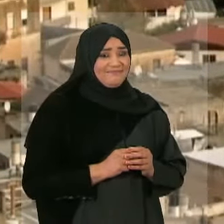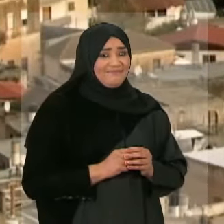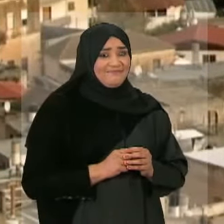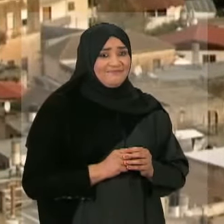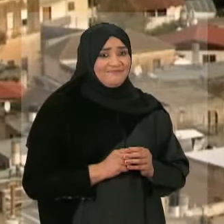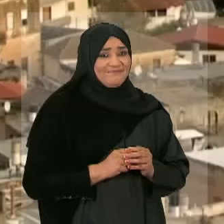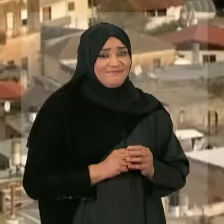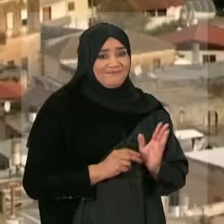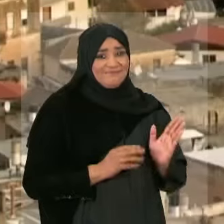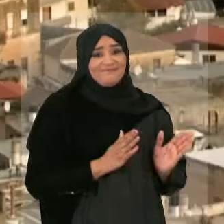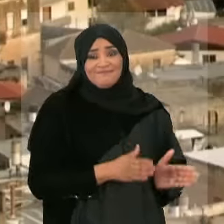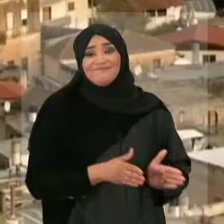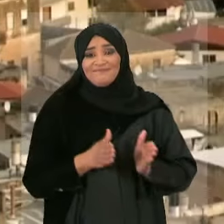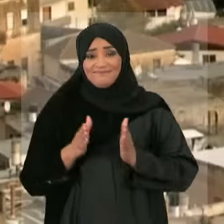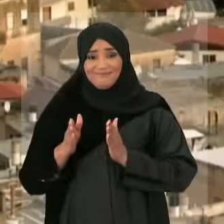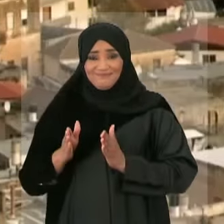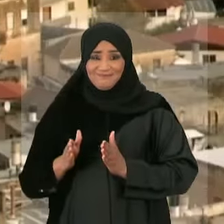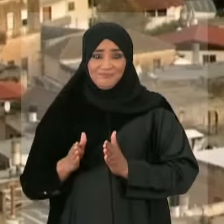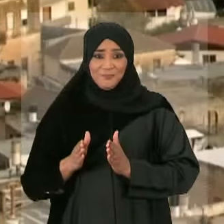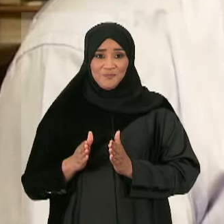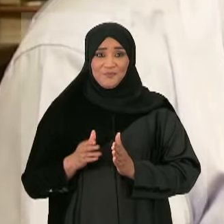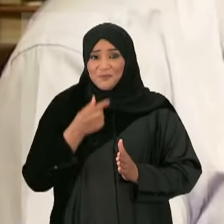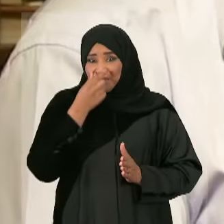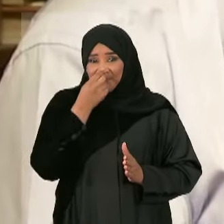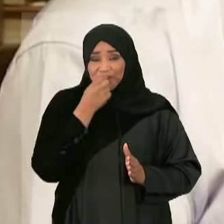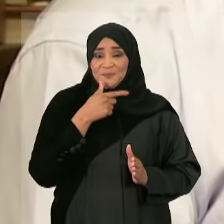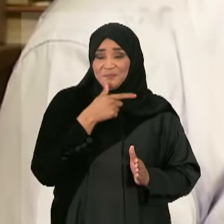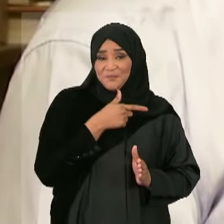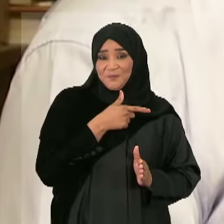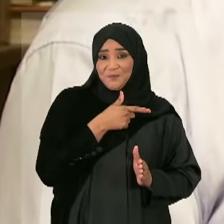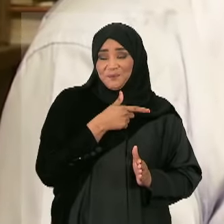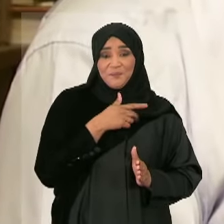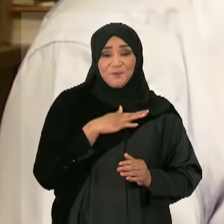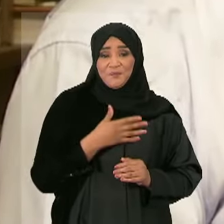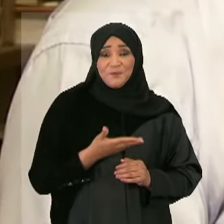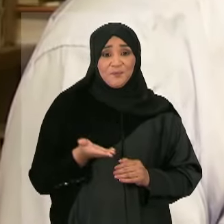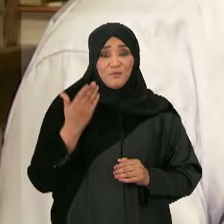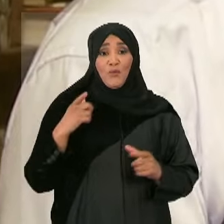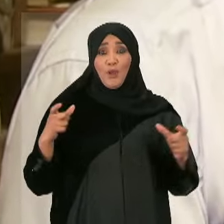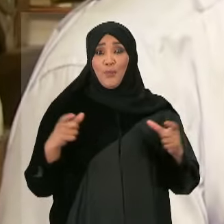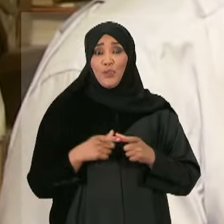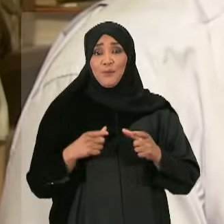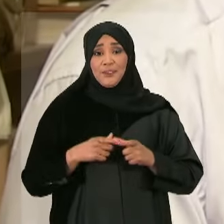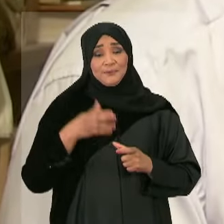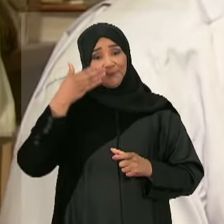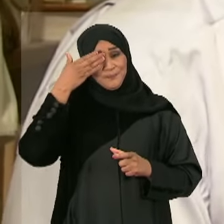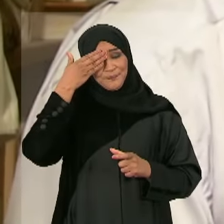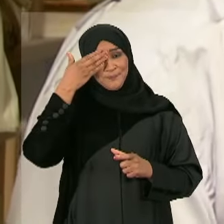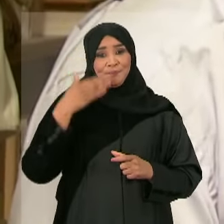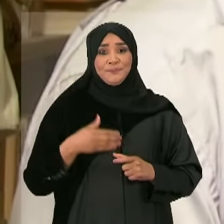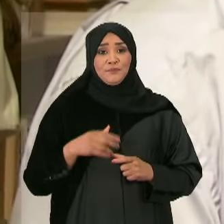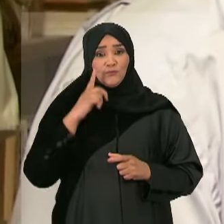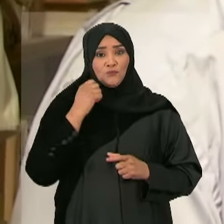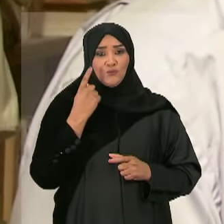مرة في إحدى مؤتمرات صهيونية هرسل لما كذب الكذب الكبير وقال إنه